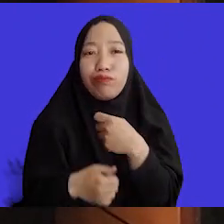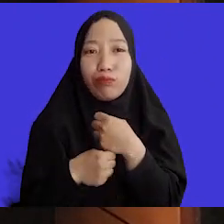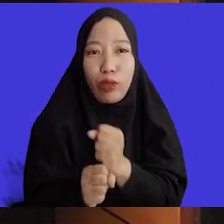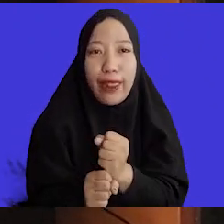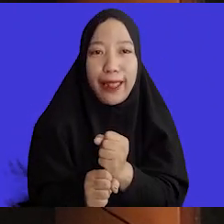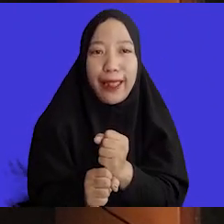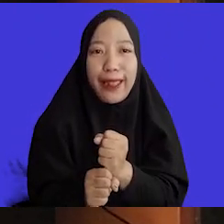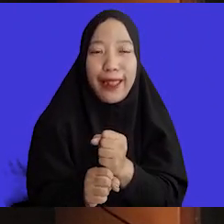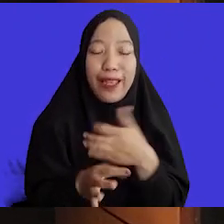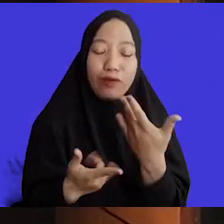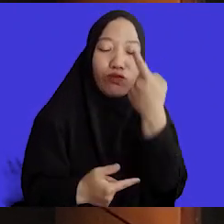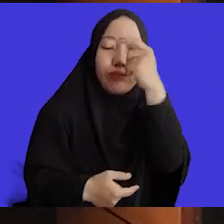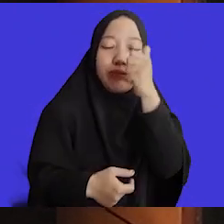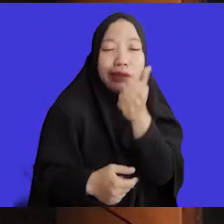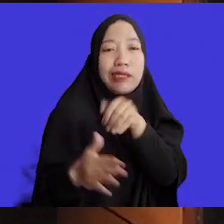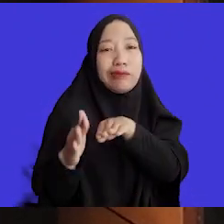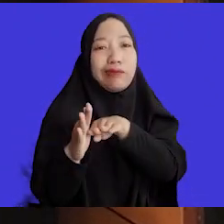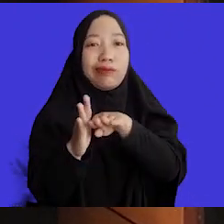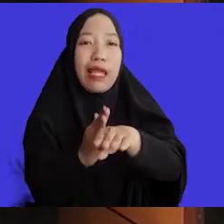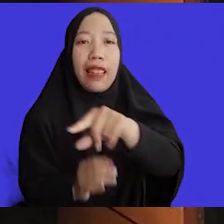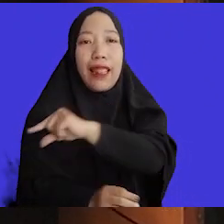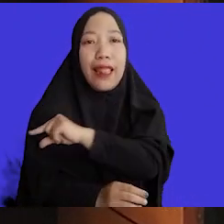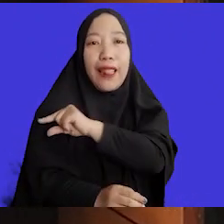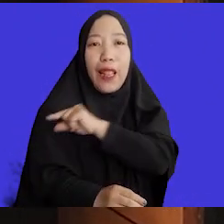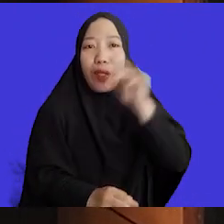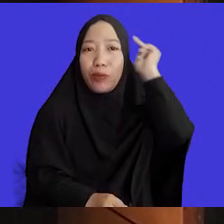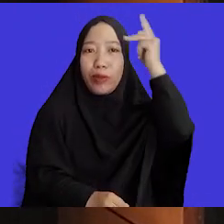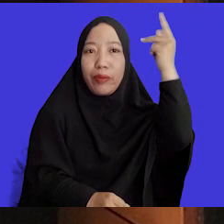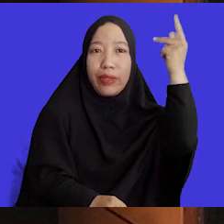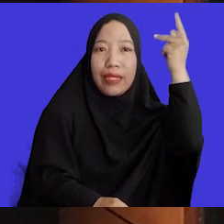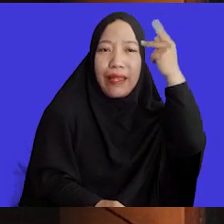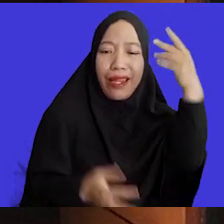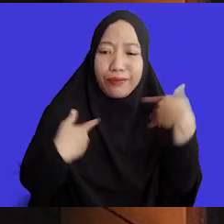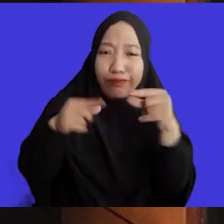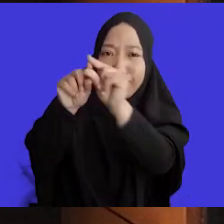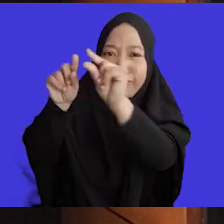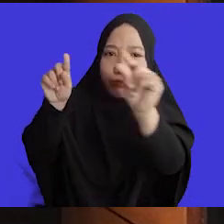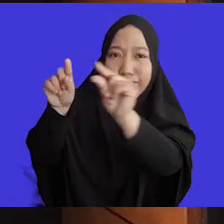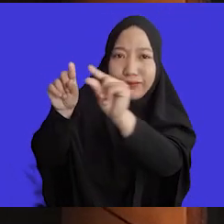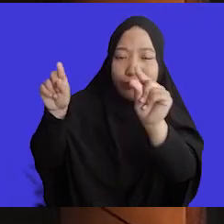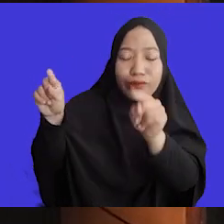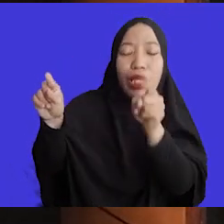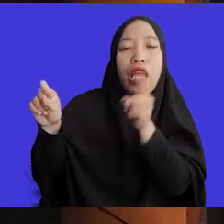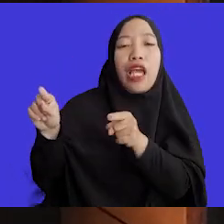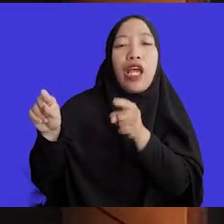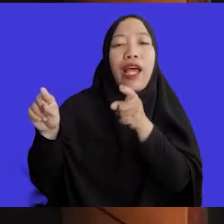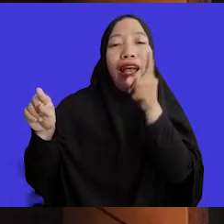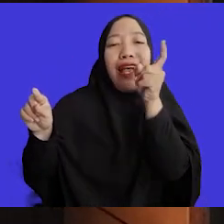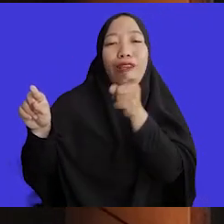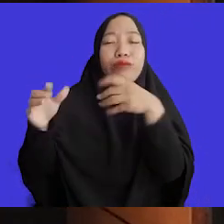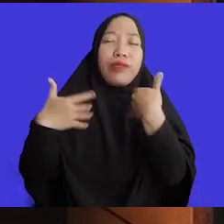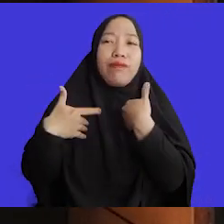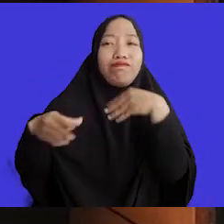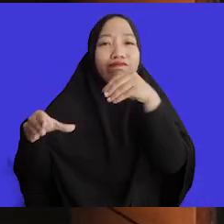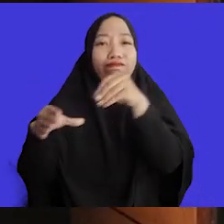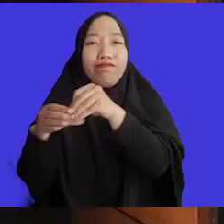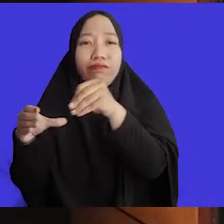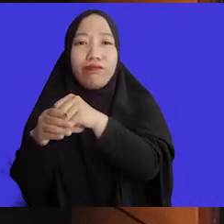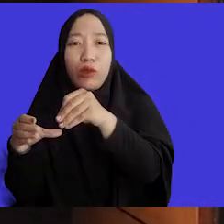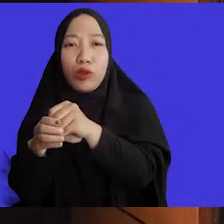dibuat. Kemudian juga ditindaklanjuti bahwa di kantor-kantor pemerintah atau tulisan-tulisan yang ornamen-ornamen itu harus